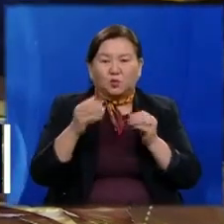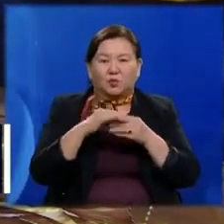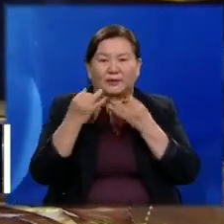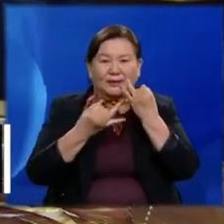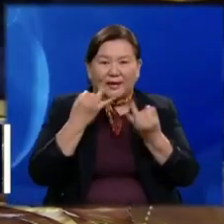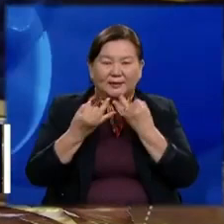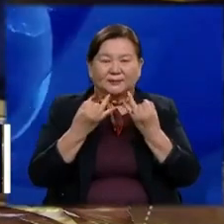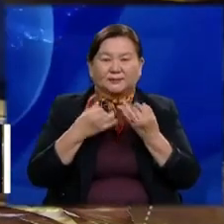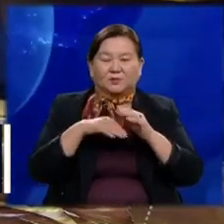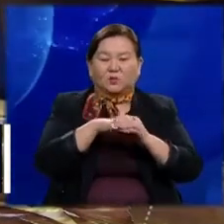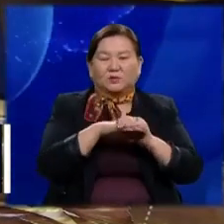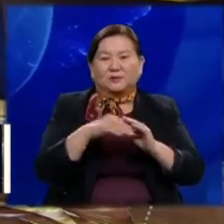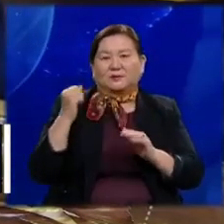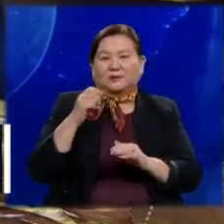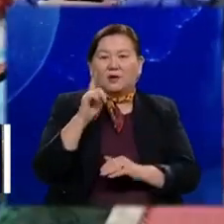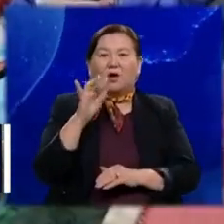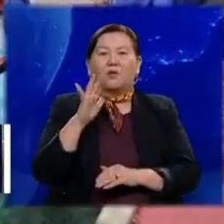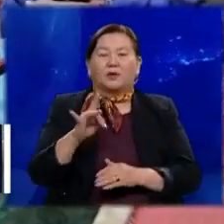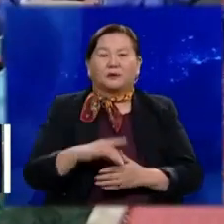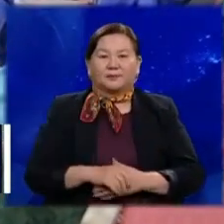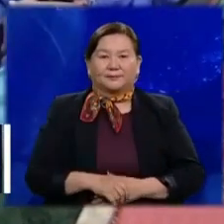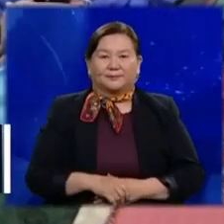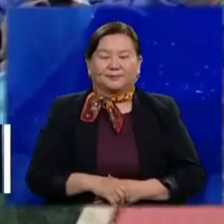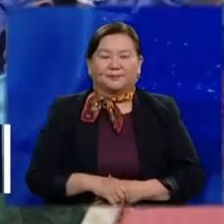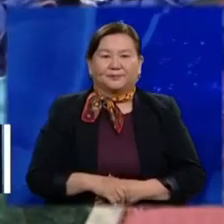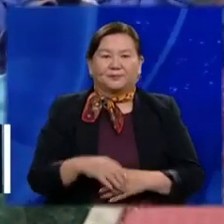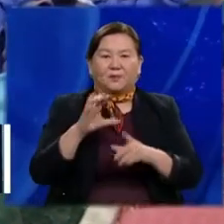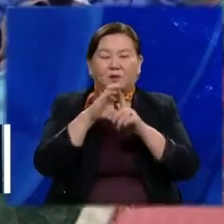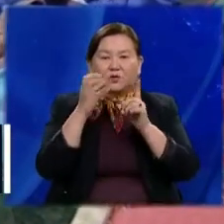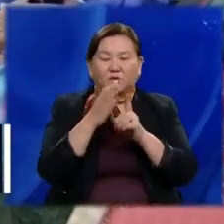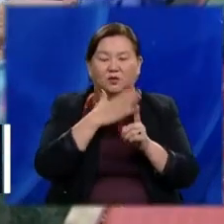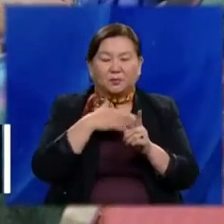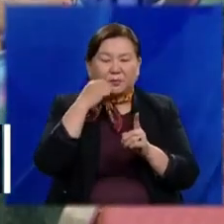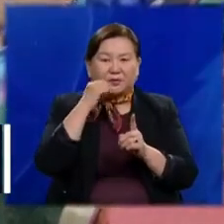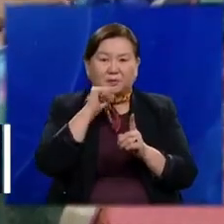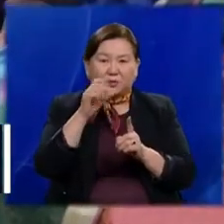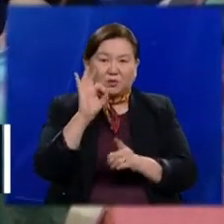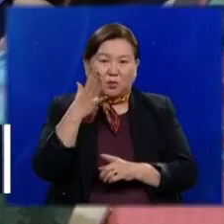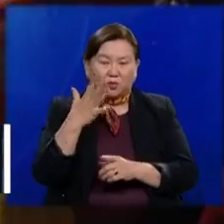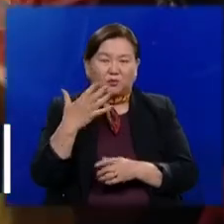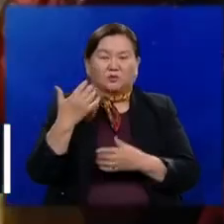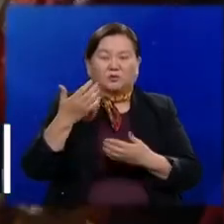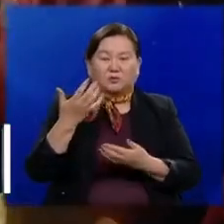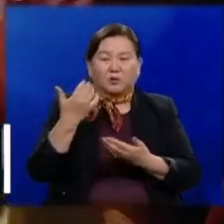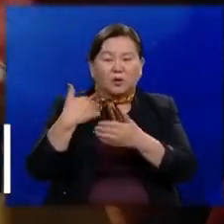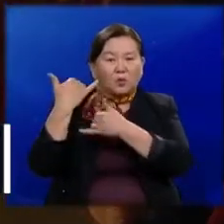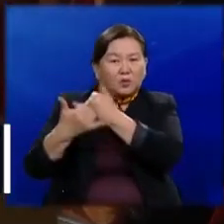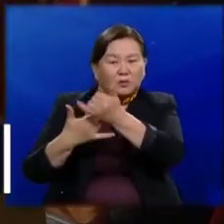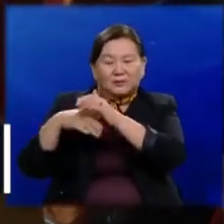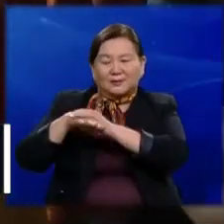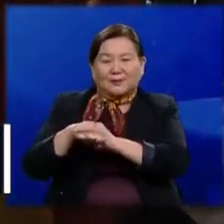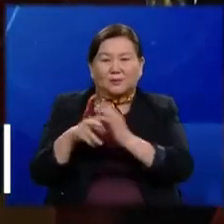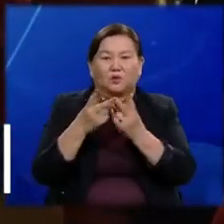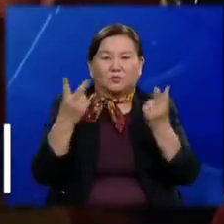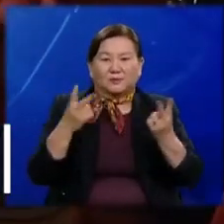бид нарт үлдээж чадах тийм хүмүүс бол ховор. Соёлын бит бус өвөөд тухайн өвийг уламжлагчийг хамгаалах нь үндэсний